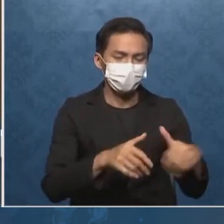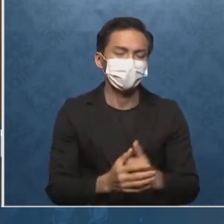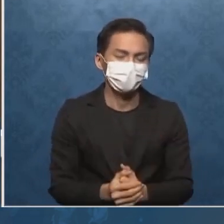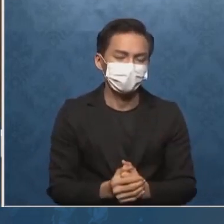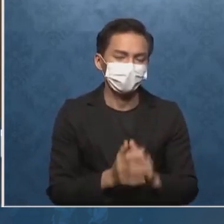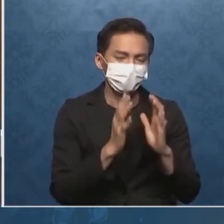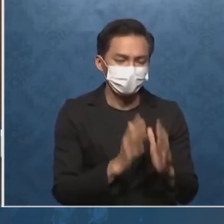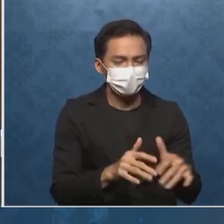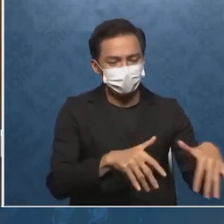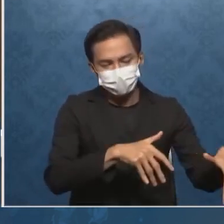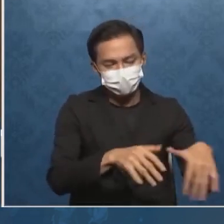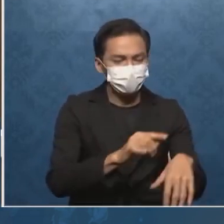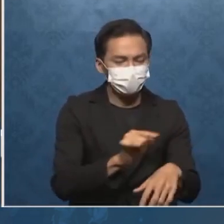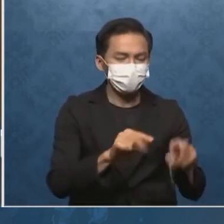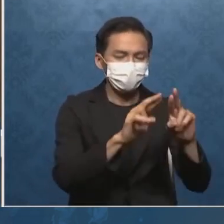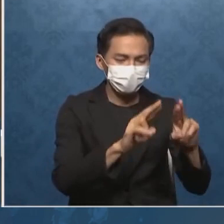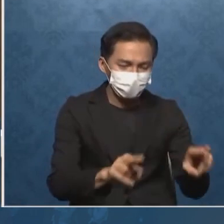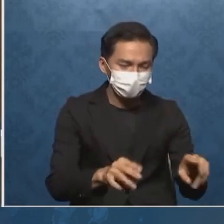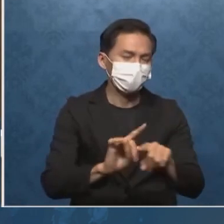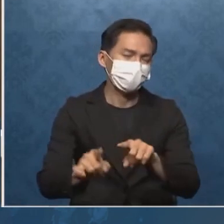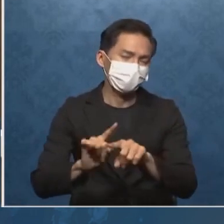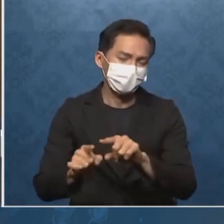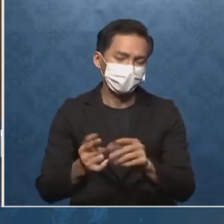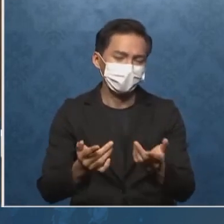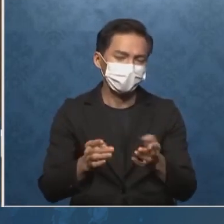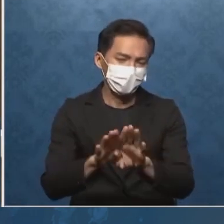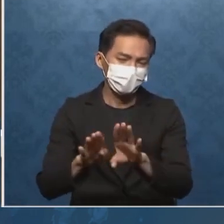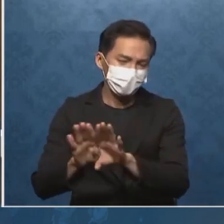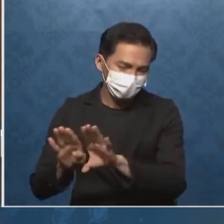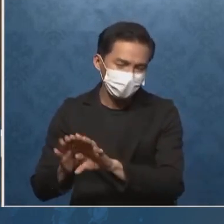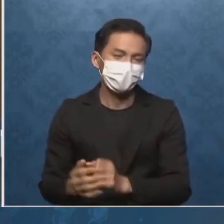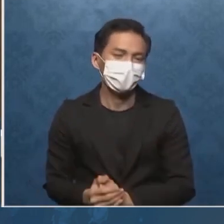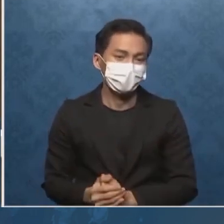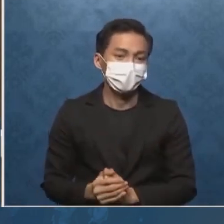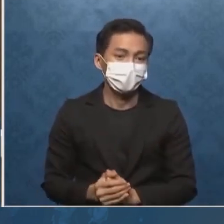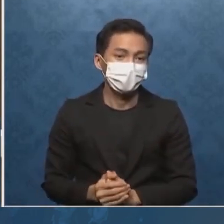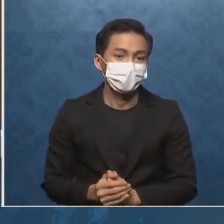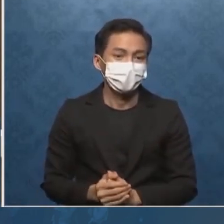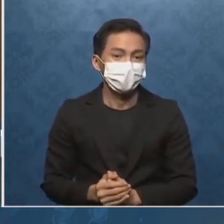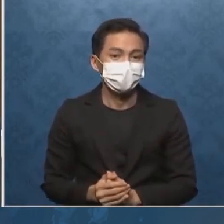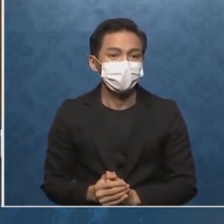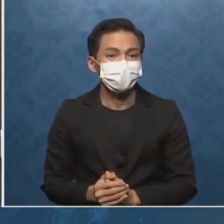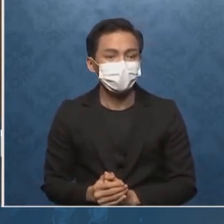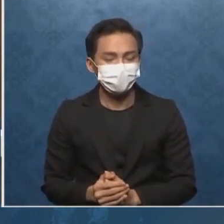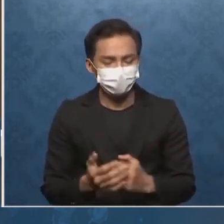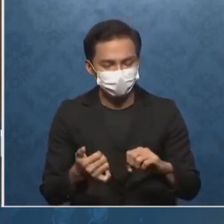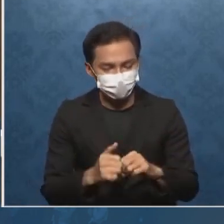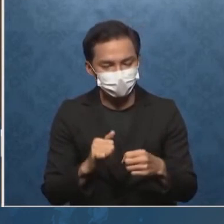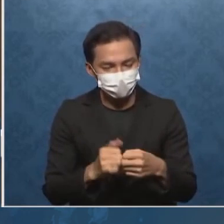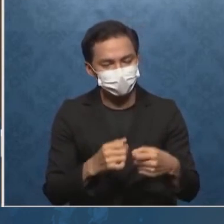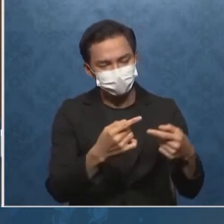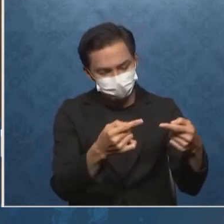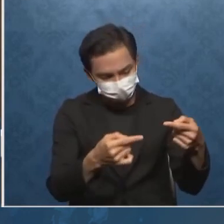ตัวเล็กตัวน้อยร้านค้าต่างๆทยอยติดนะครับจำนวนมากนะครับซึ่งปัญหาเหล่านี้